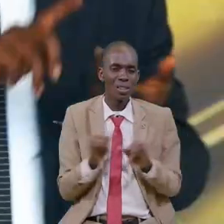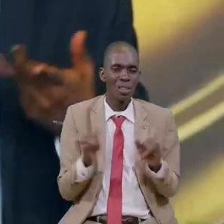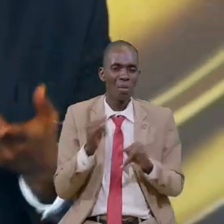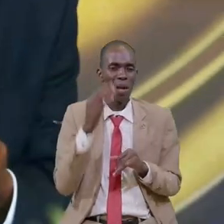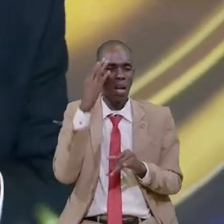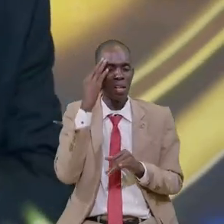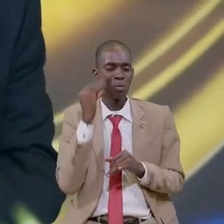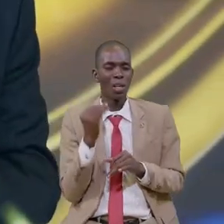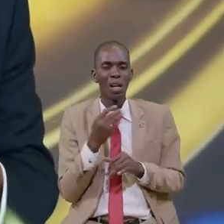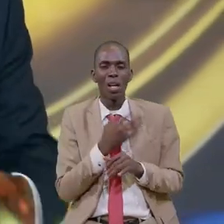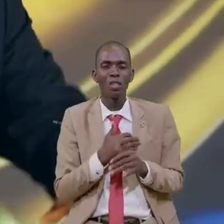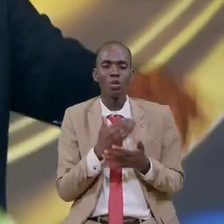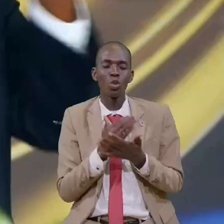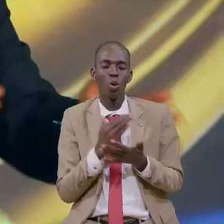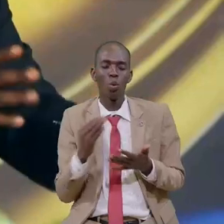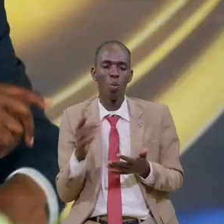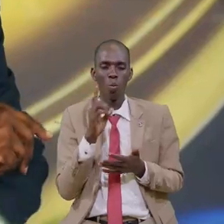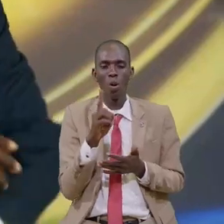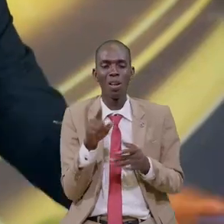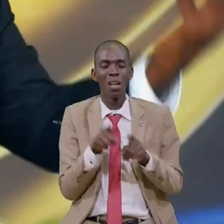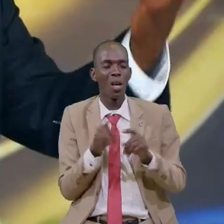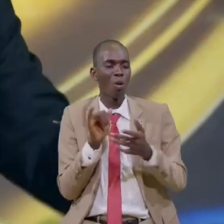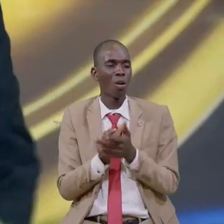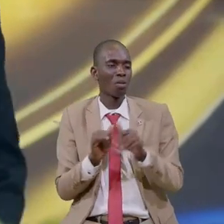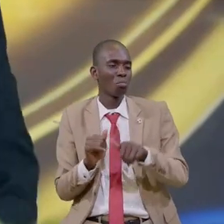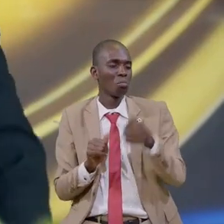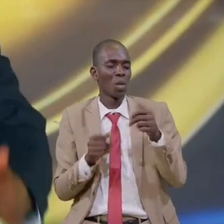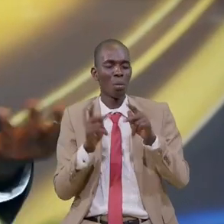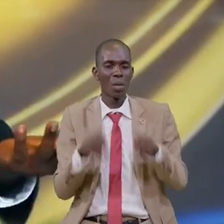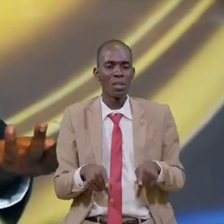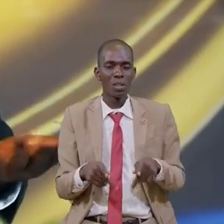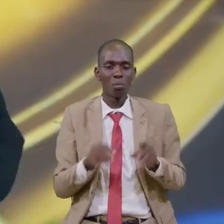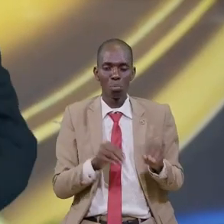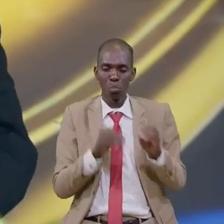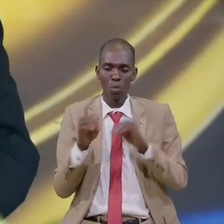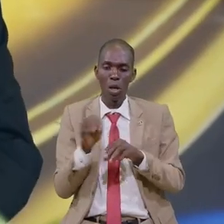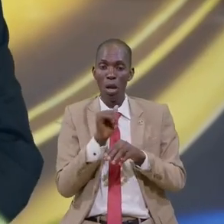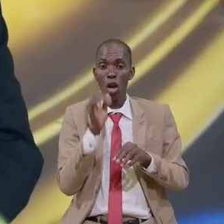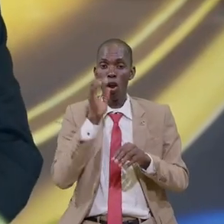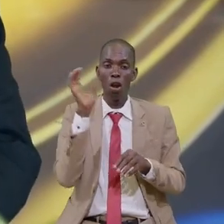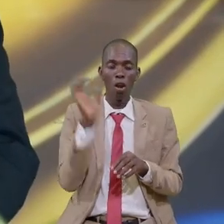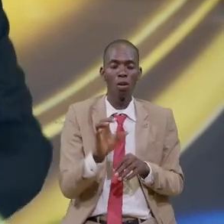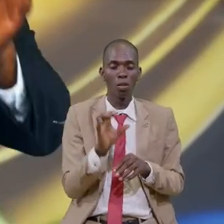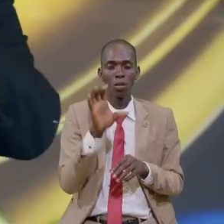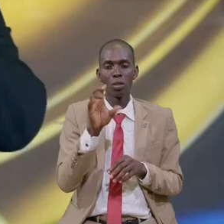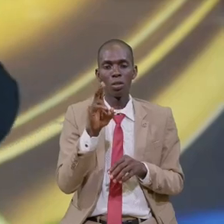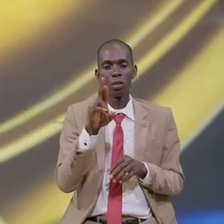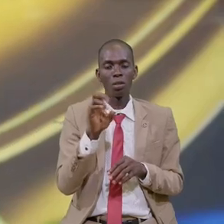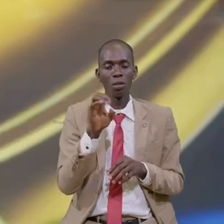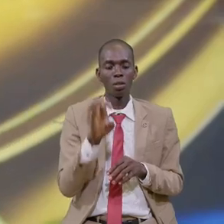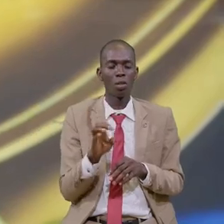et quelqu'un, comme telle autre personne, a placé une malédiction sur toi et sur ta famille.